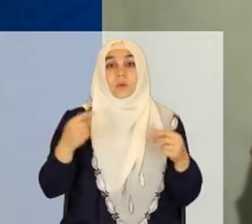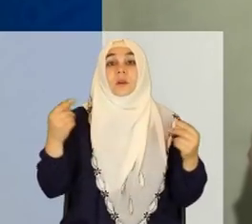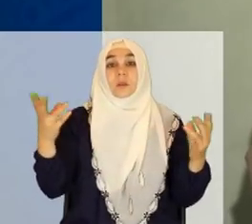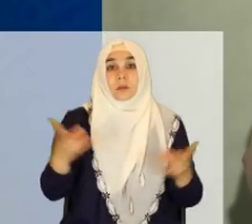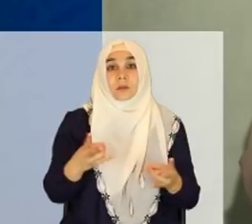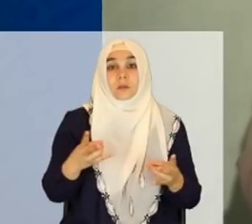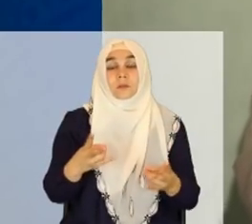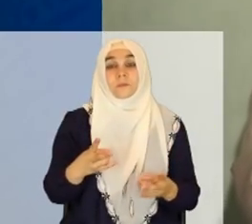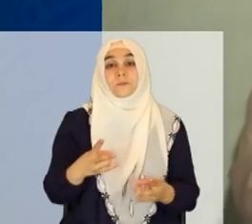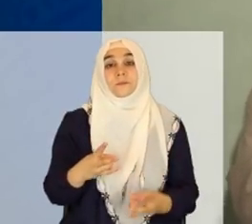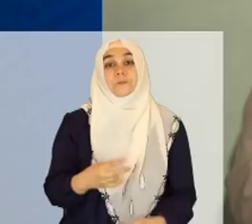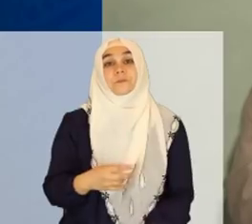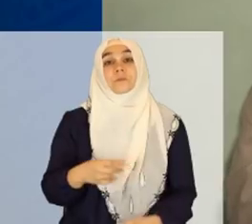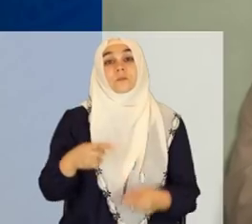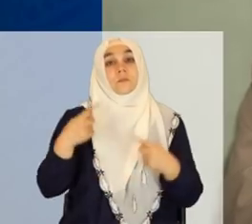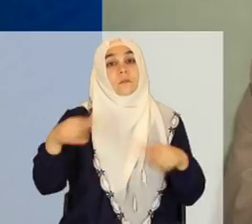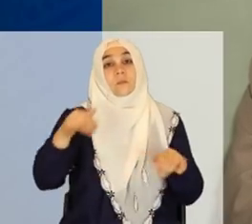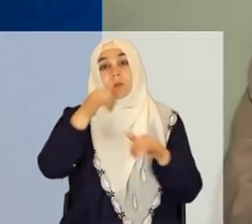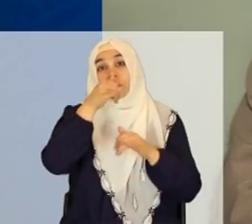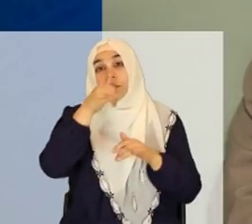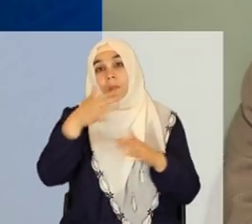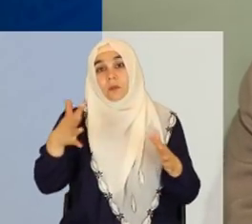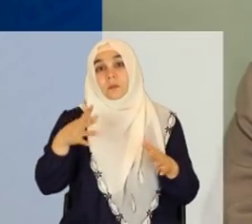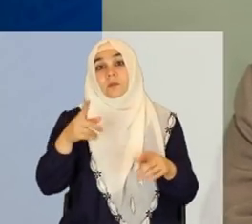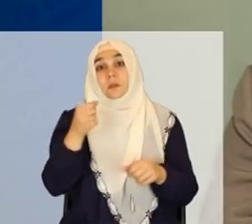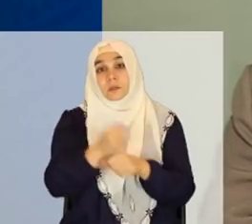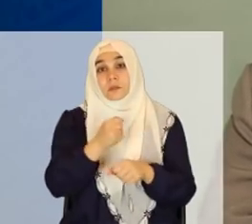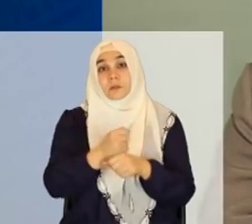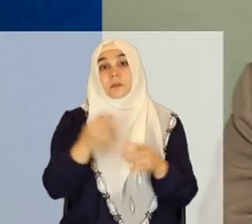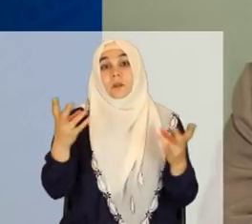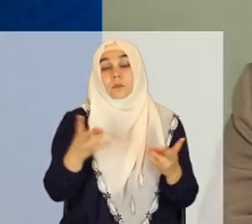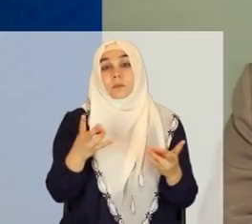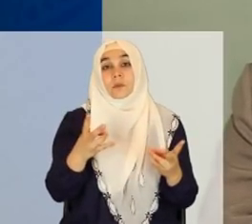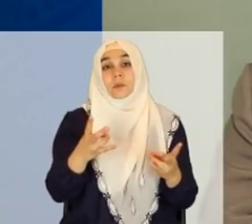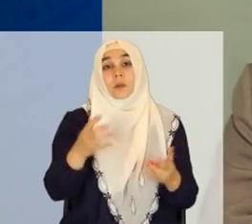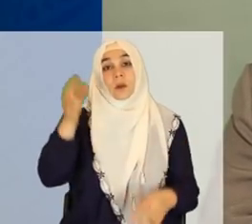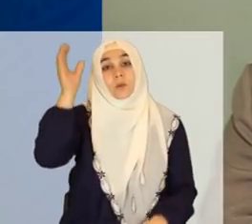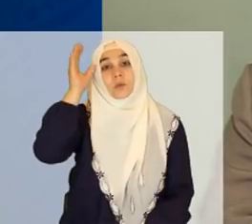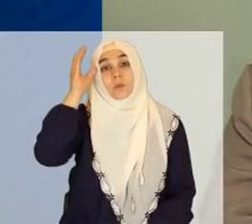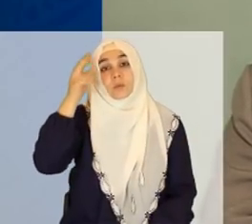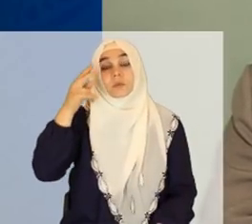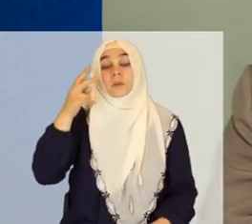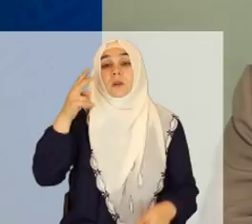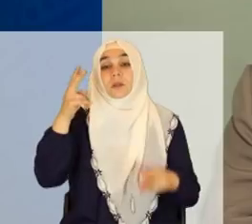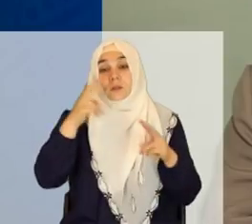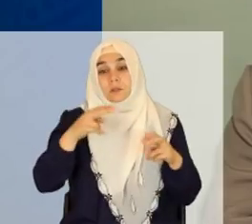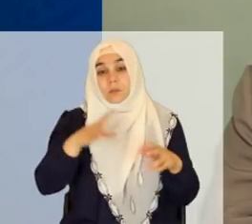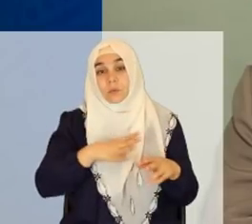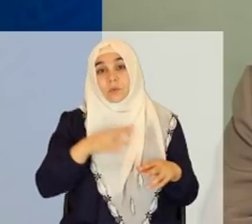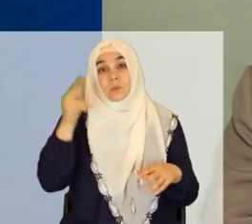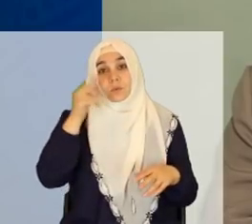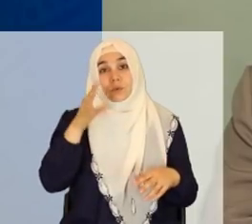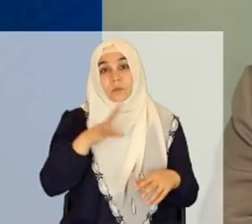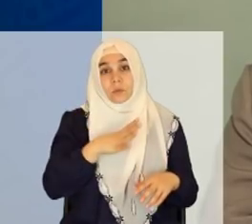kerak. Boshqa bo'lish kerak. Shuni qilamiz desa, ulamolarimiz tekshirib, hamma narsasini